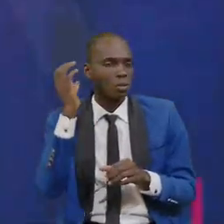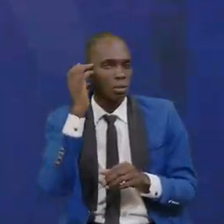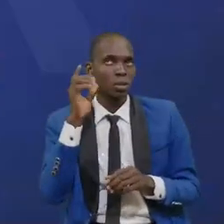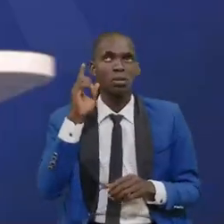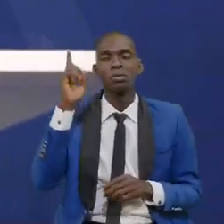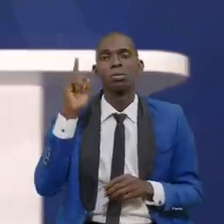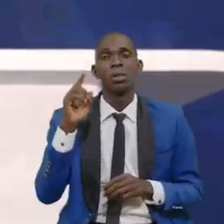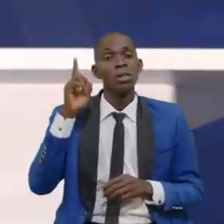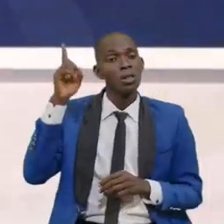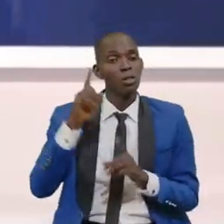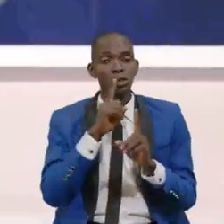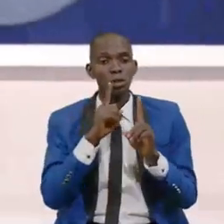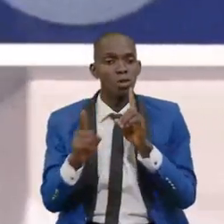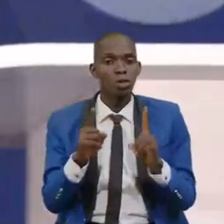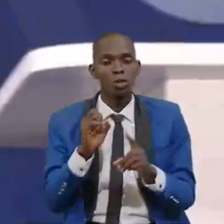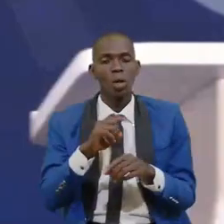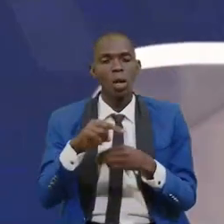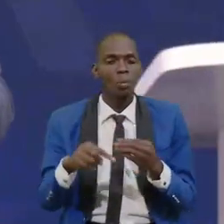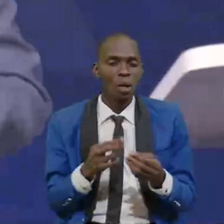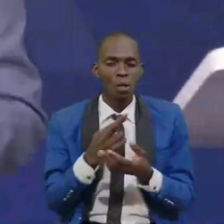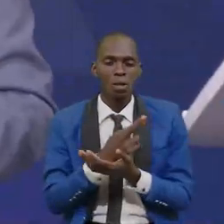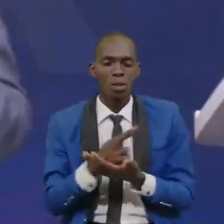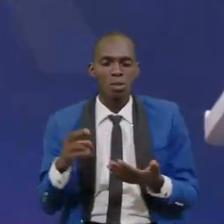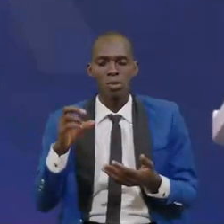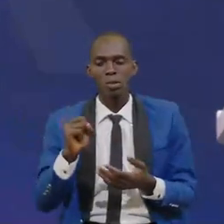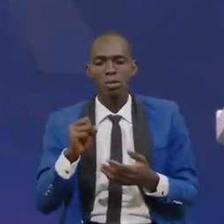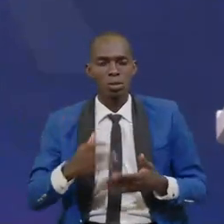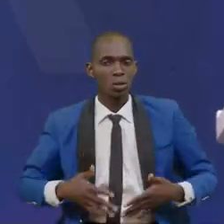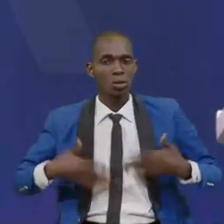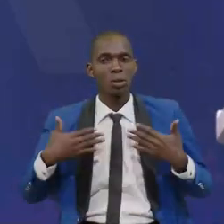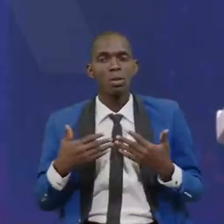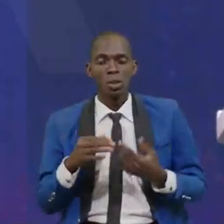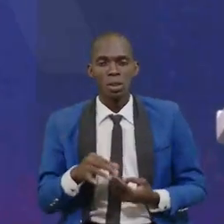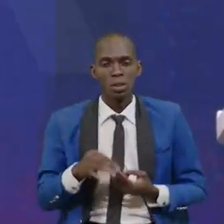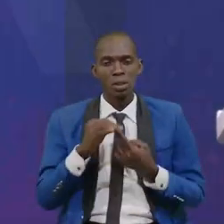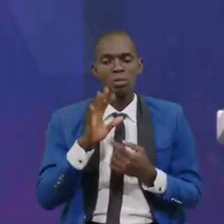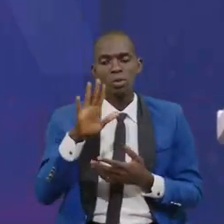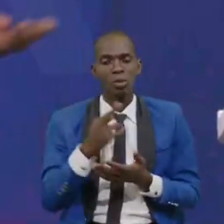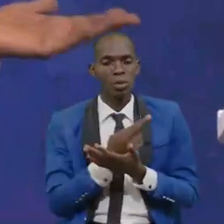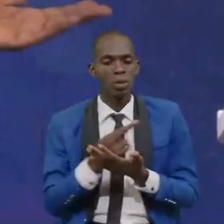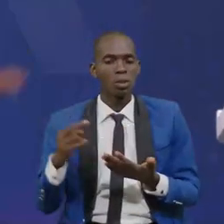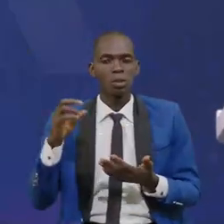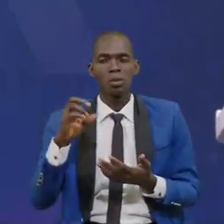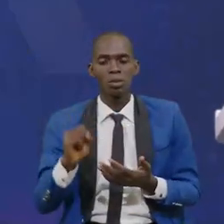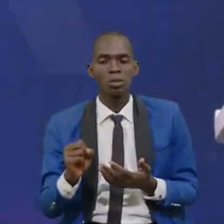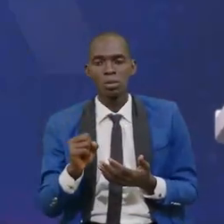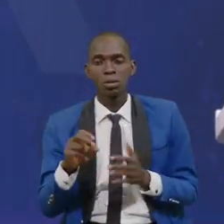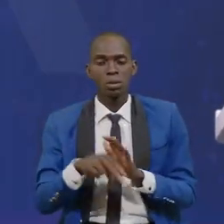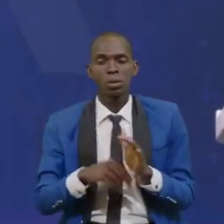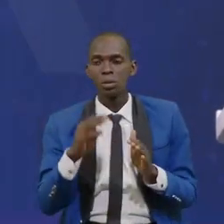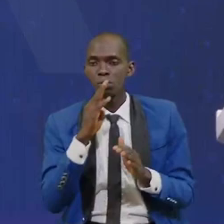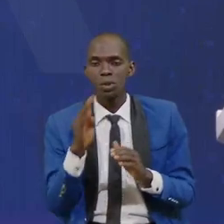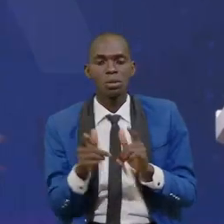Il vous parlera de la juste, la vie juste. Si votre justice ne surpasse, n'est plus grande